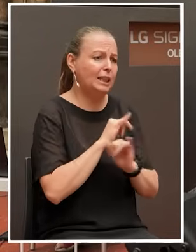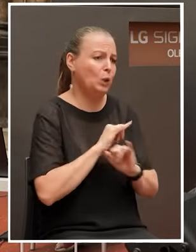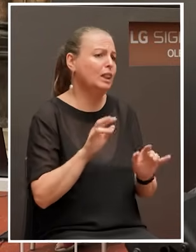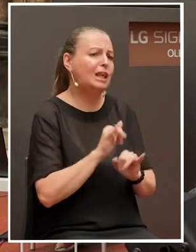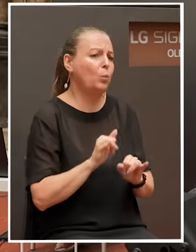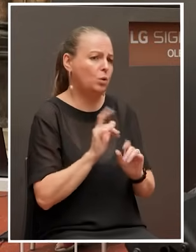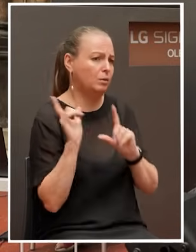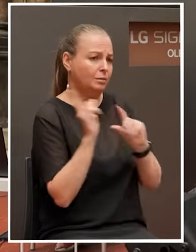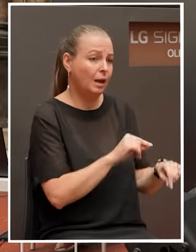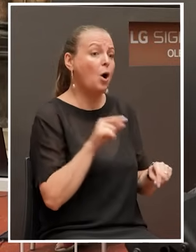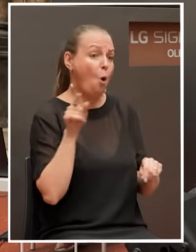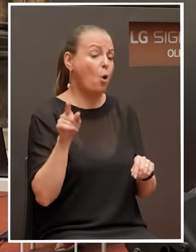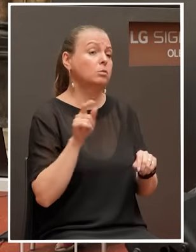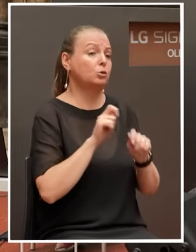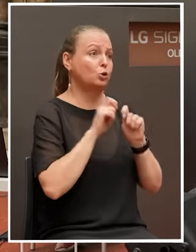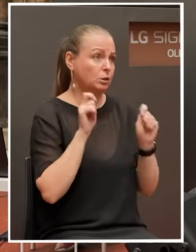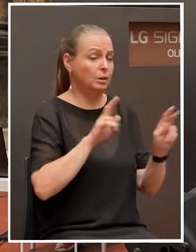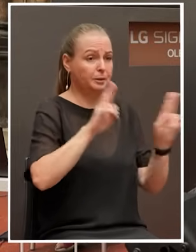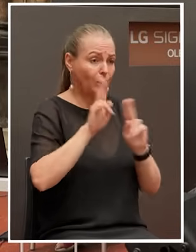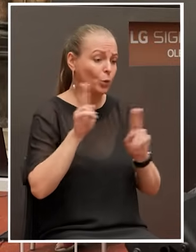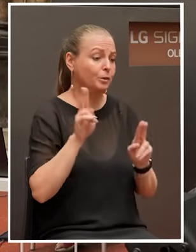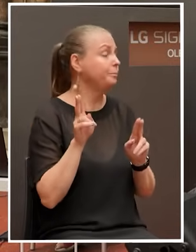и который создает между